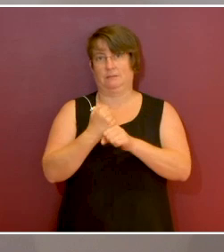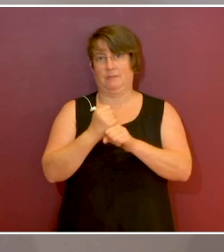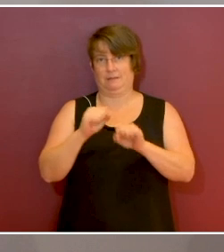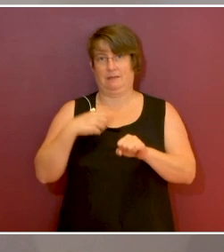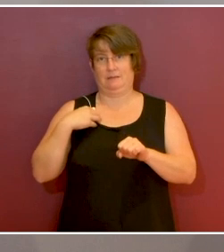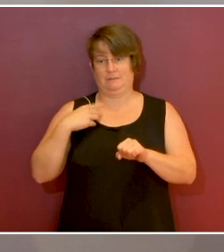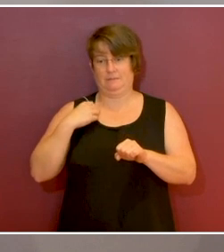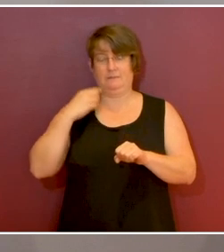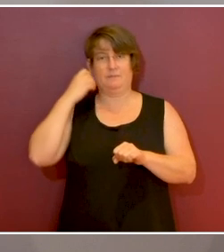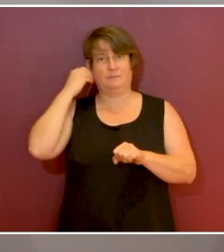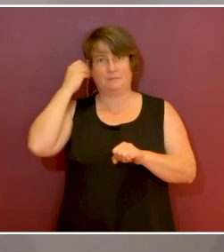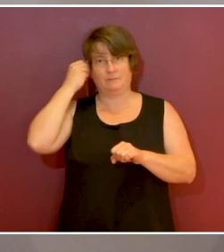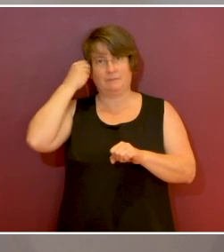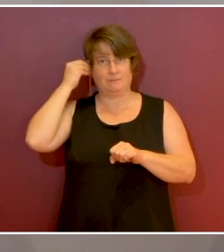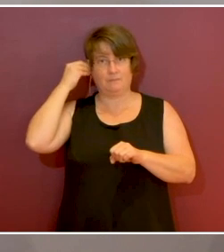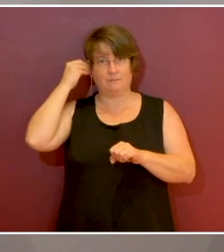Gibt es noch weitere Fragen?